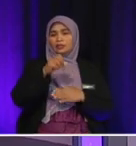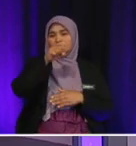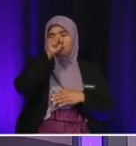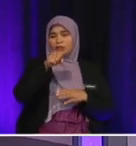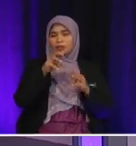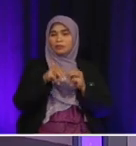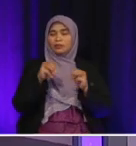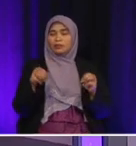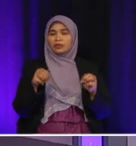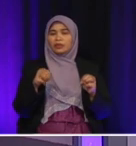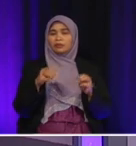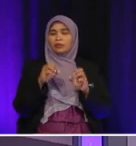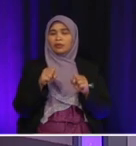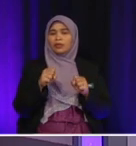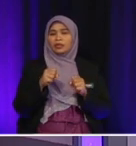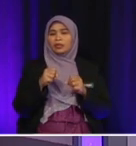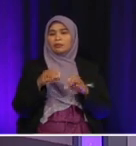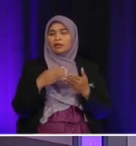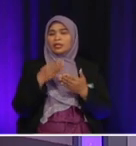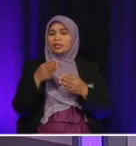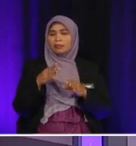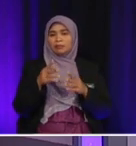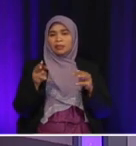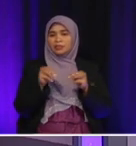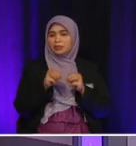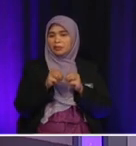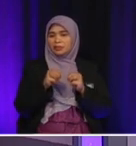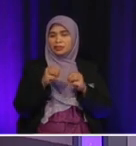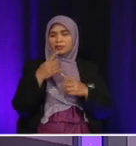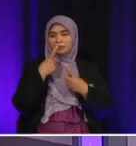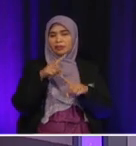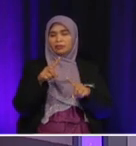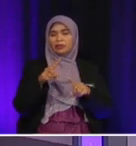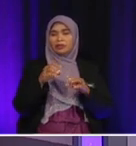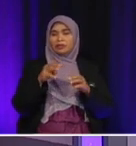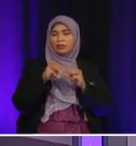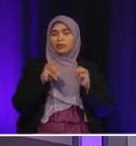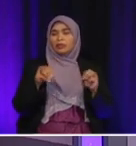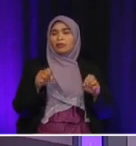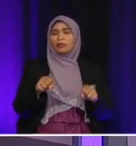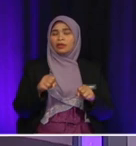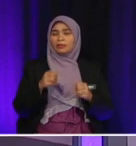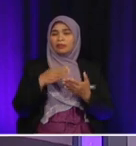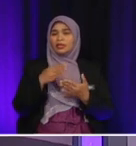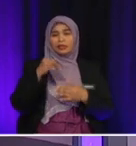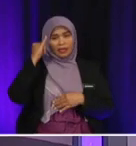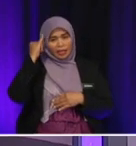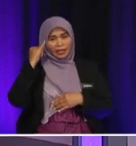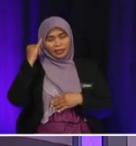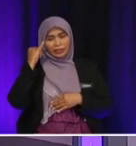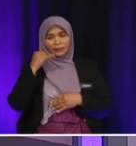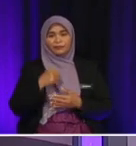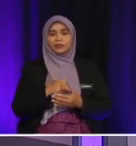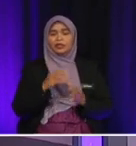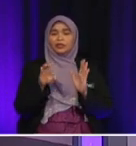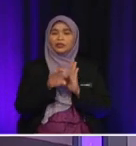mengundang kepada pelbagai jawapan pelbagai kemungkinan jawapan murid boleh memberikan pandangan mereka ya